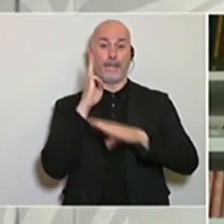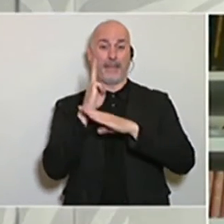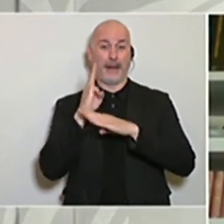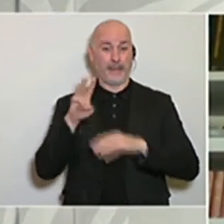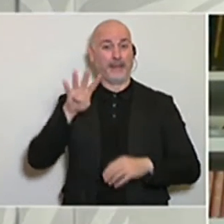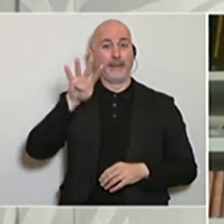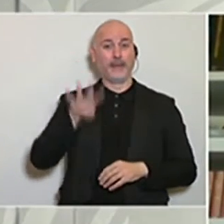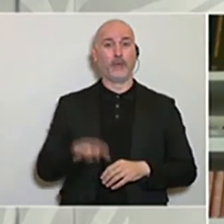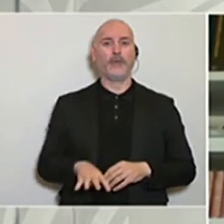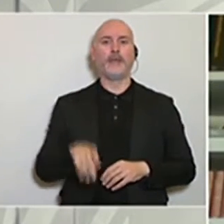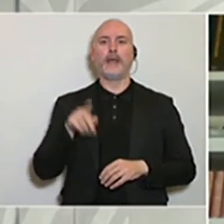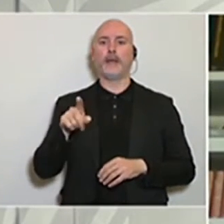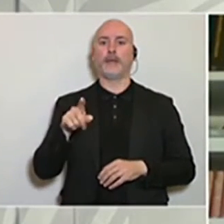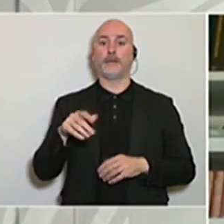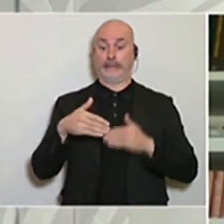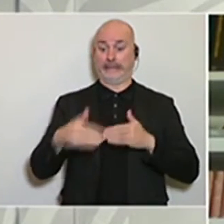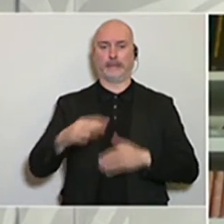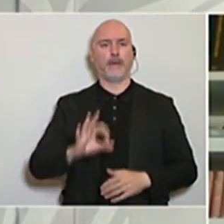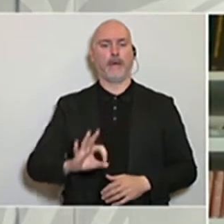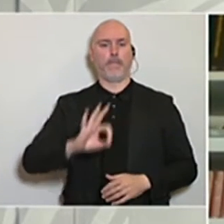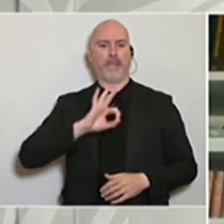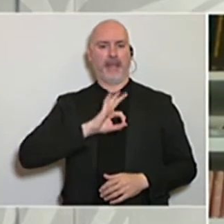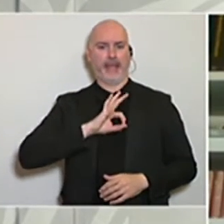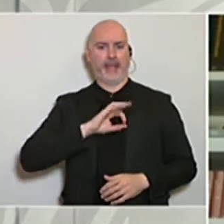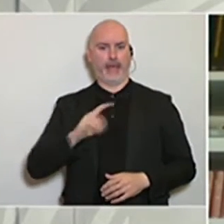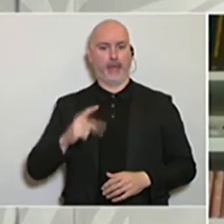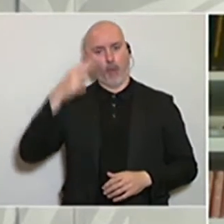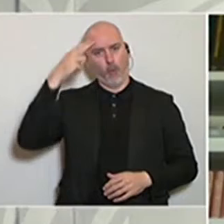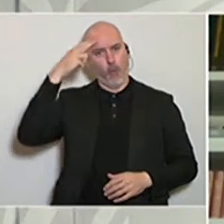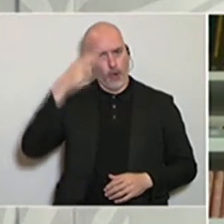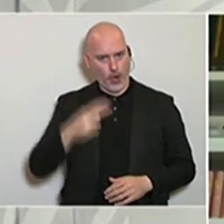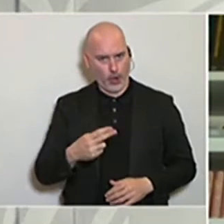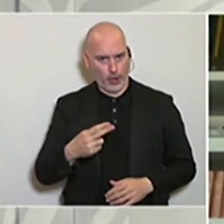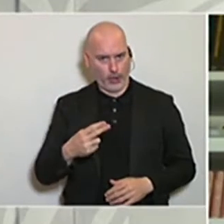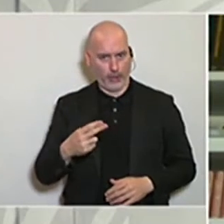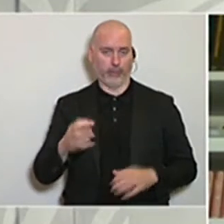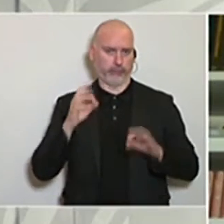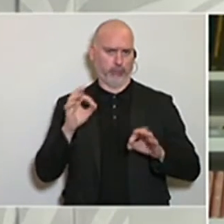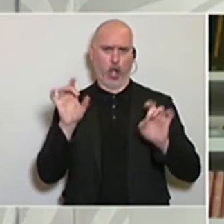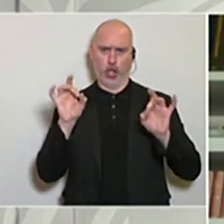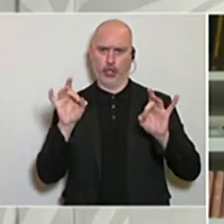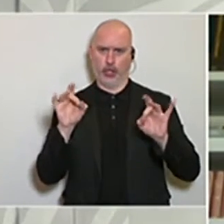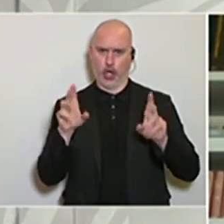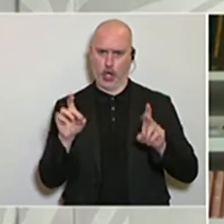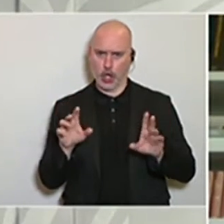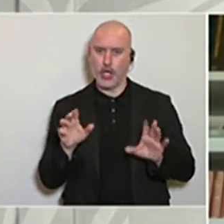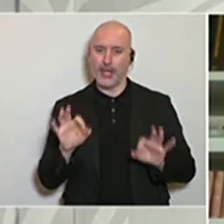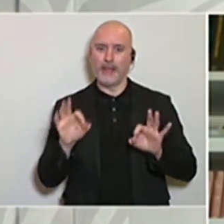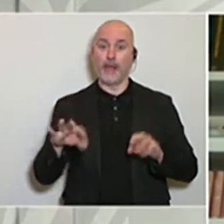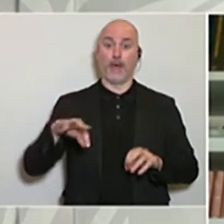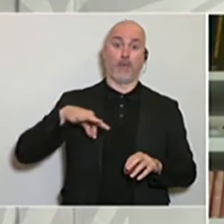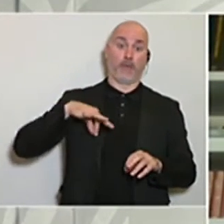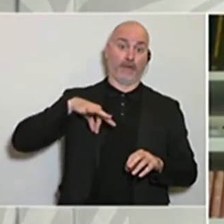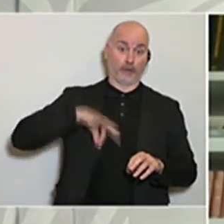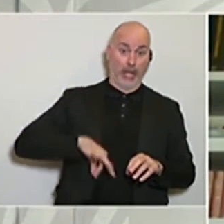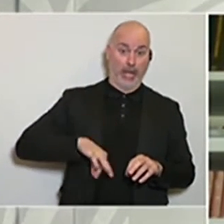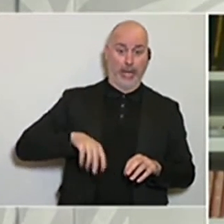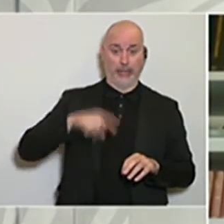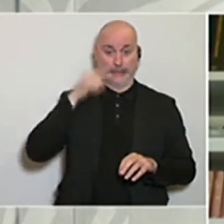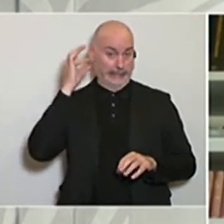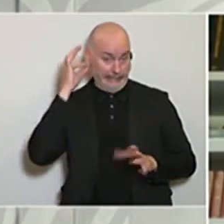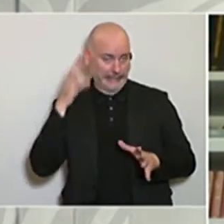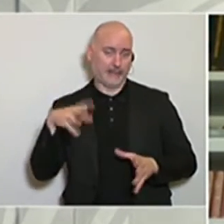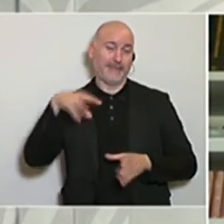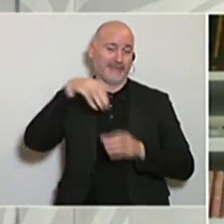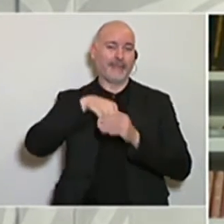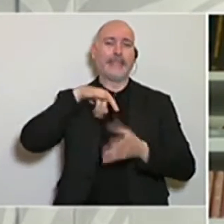Catalunya otorgarà la medalla d'honor en categoria d'or en els professionals i professionals del